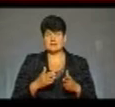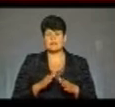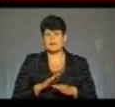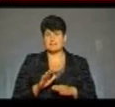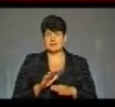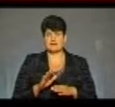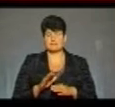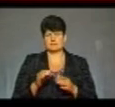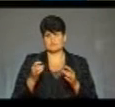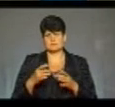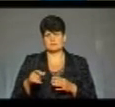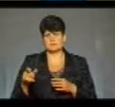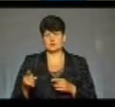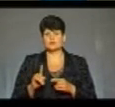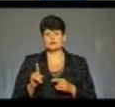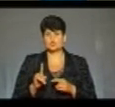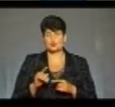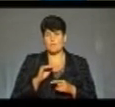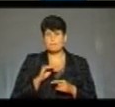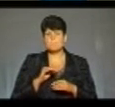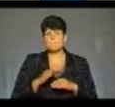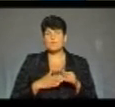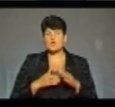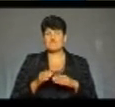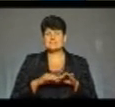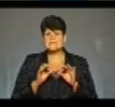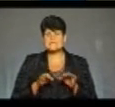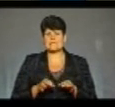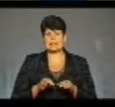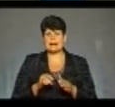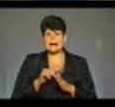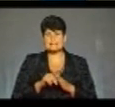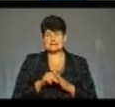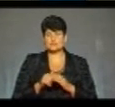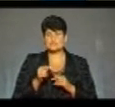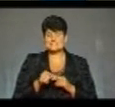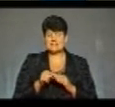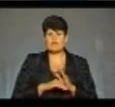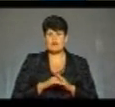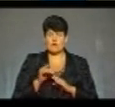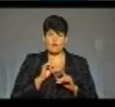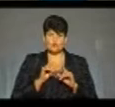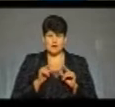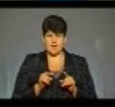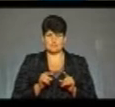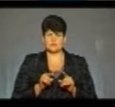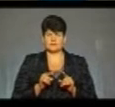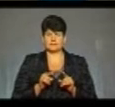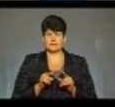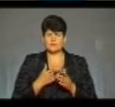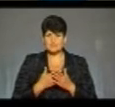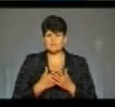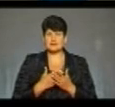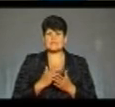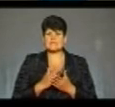від рядових. Але щодо професійності, характеристикою цієї Верховної Ради, от притаманною